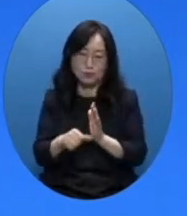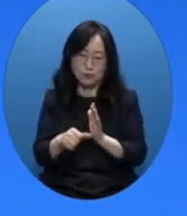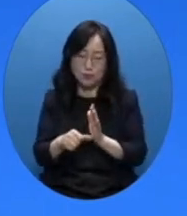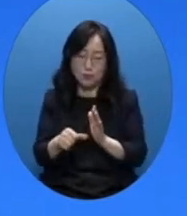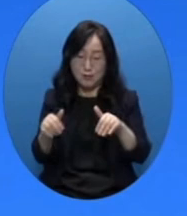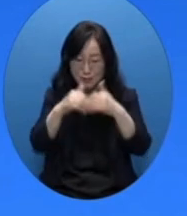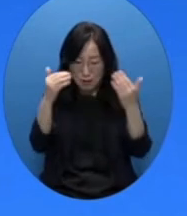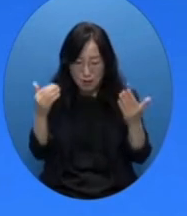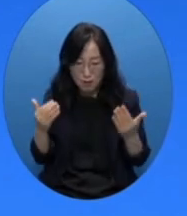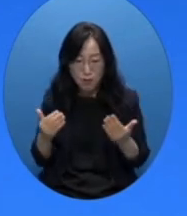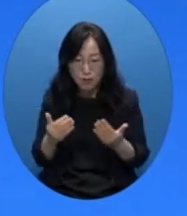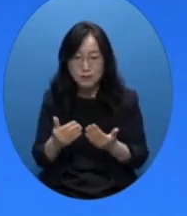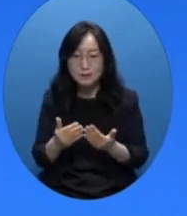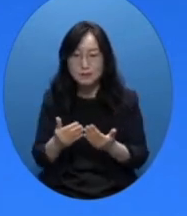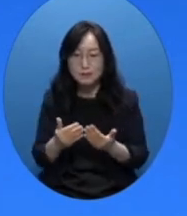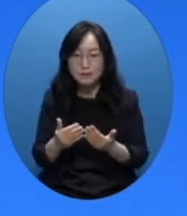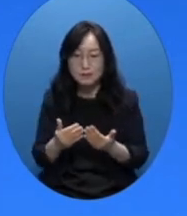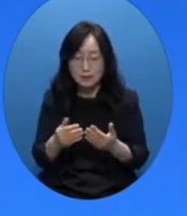모든